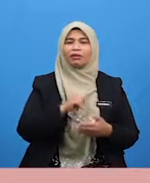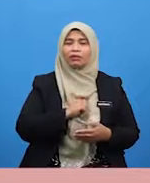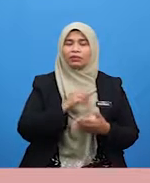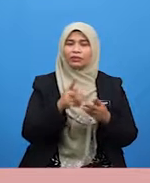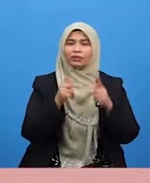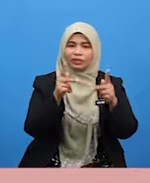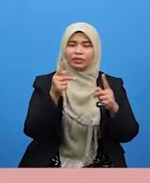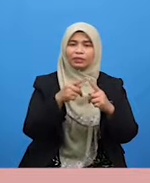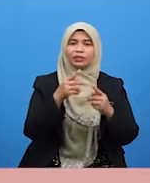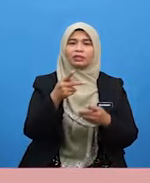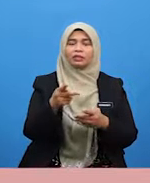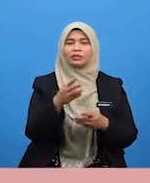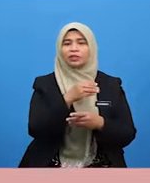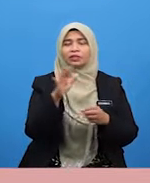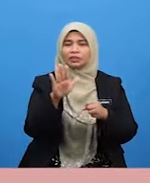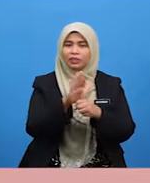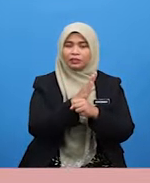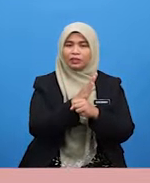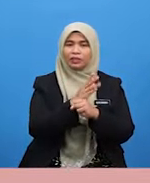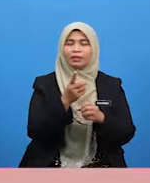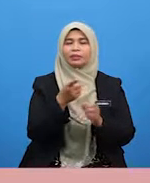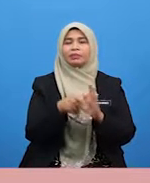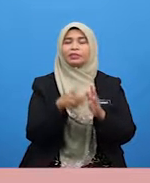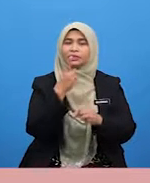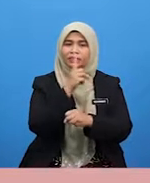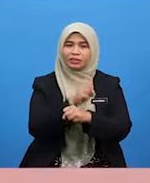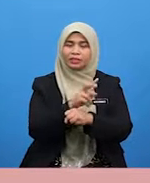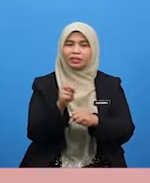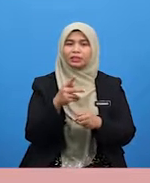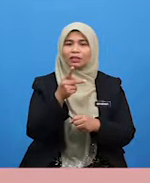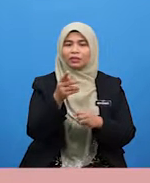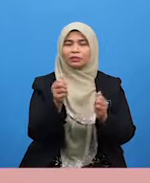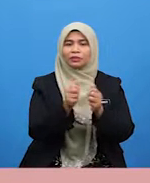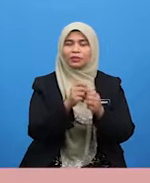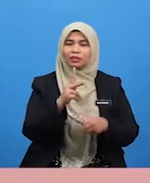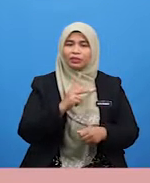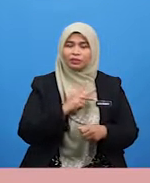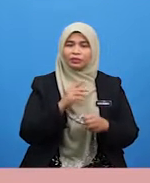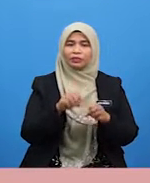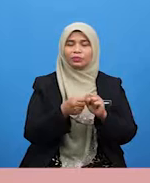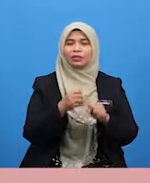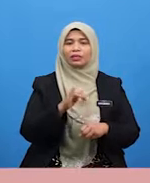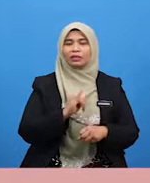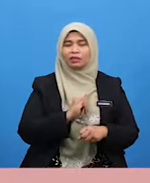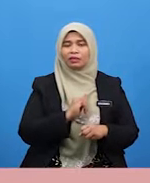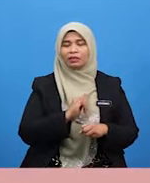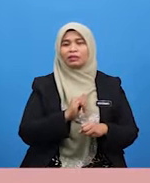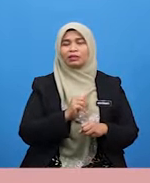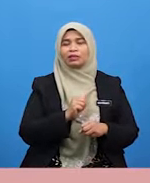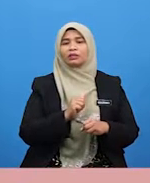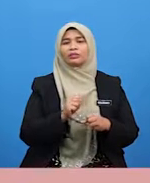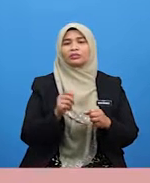kurniakan kepada kamu dan sempurnakanlah perjanjian kamu denganku supaya Aku